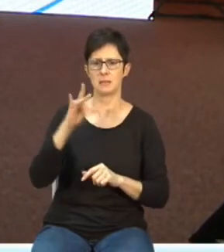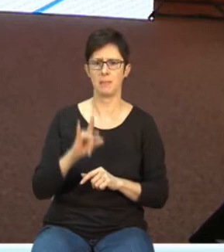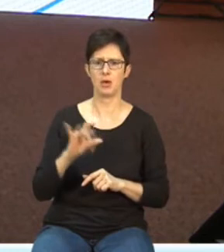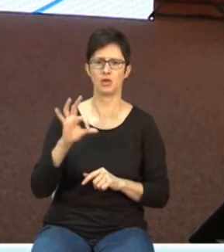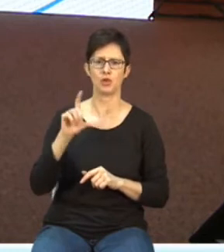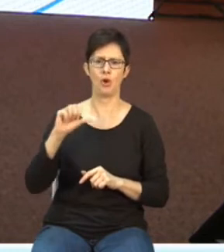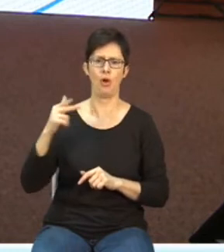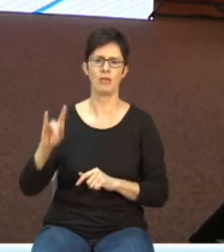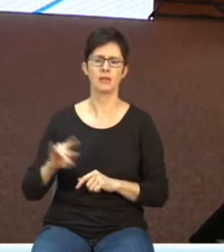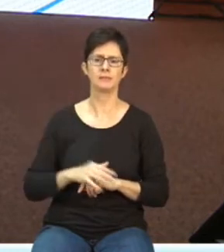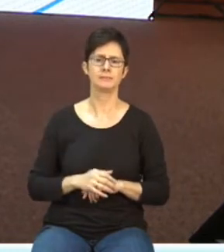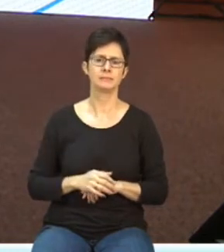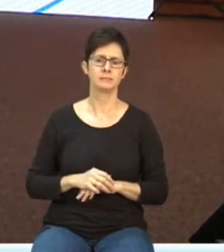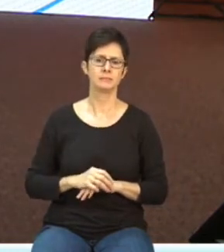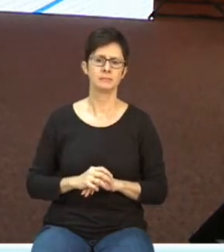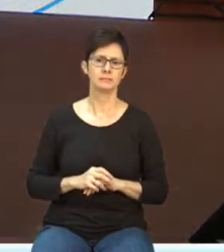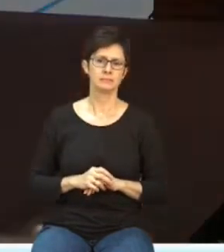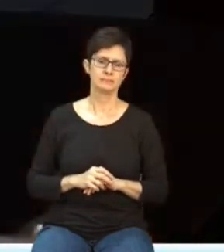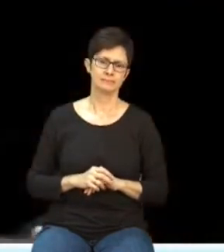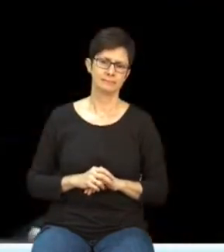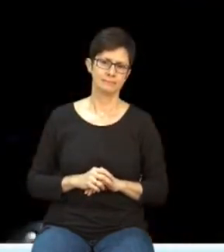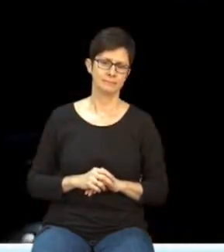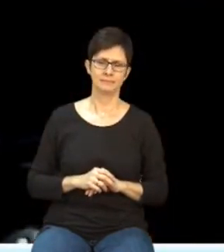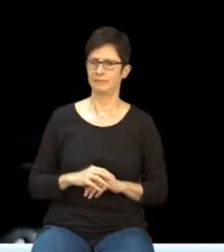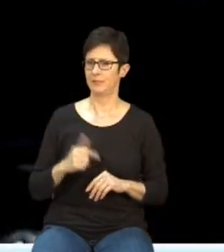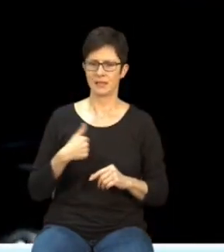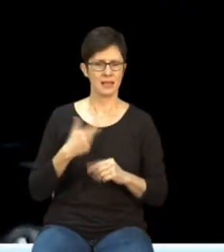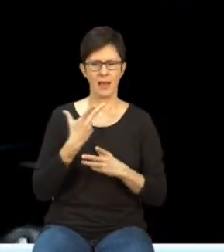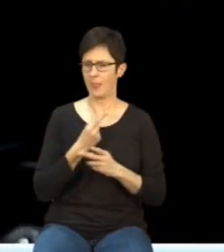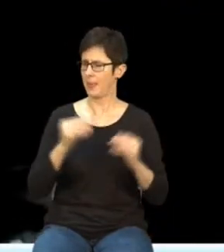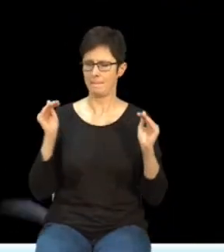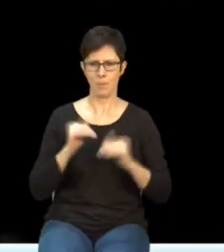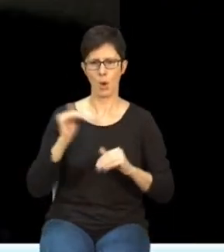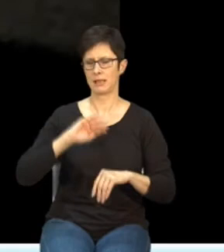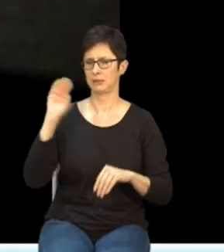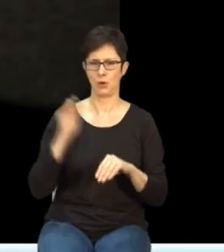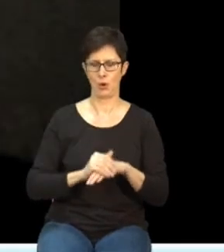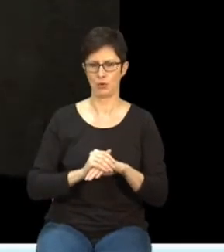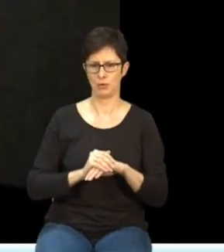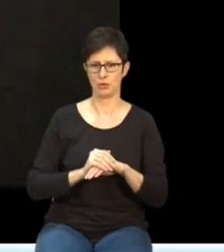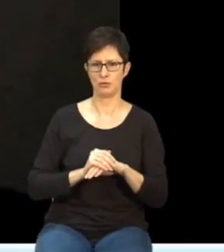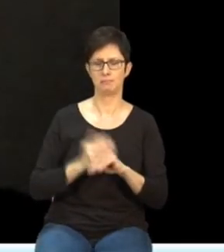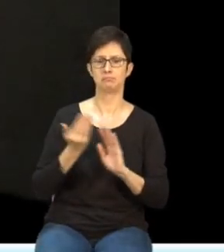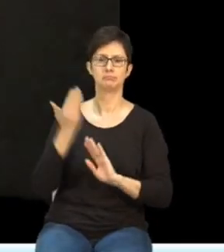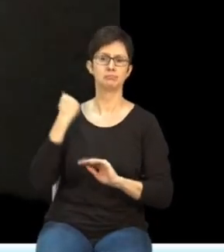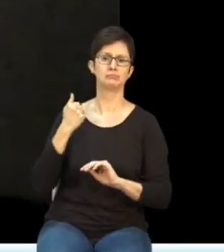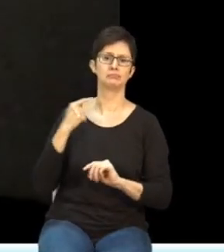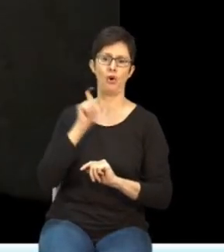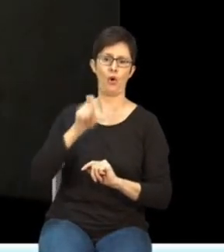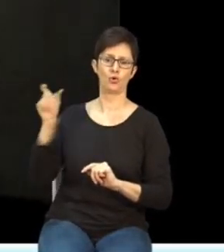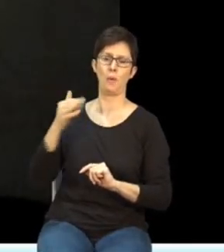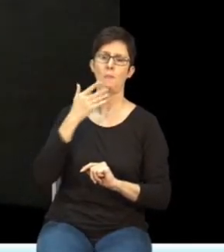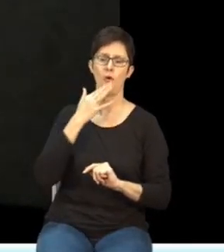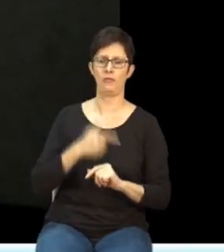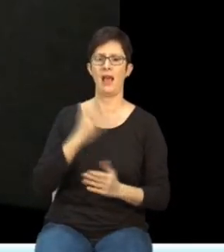proszę państwa No nie mogę się zgodzić z państwem przed wami moimi mówiącymi że